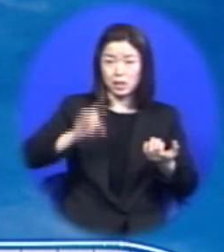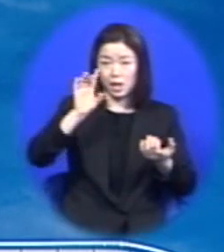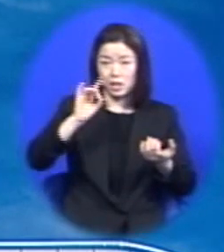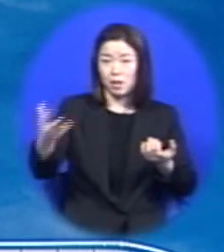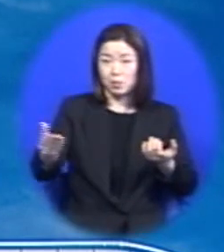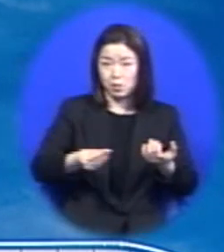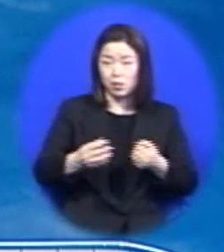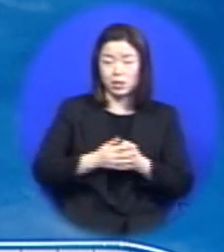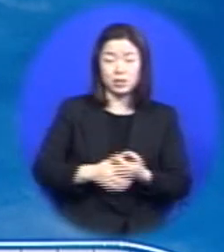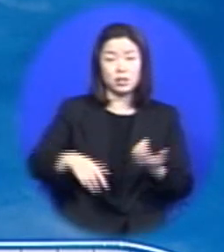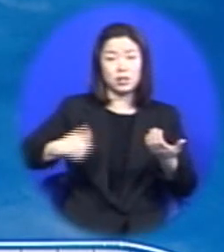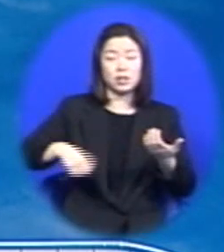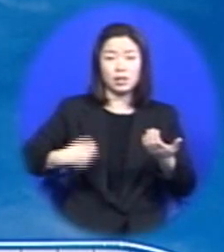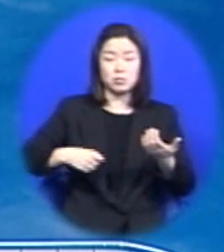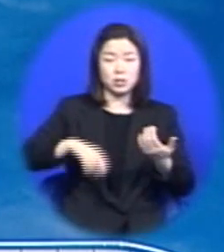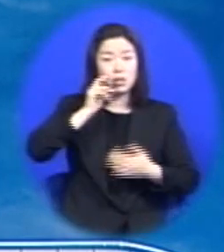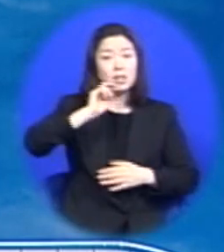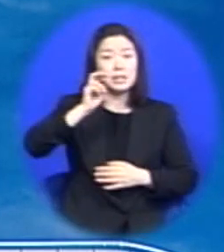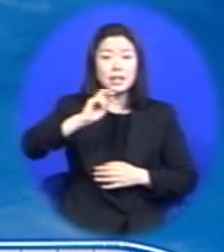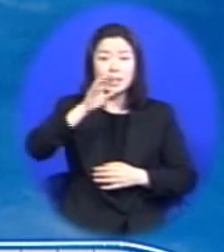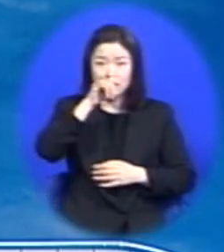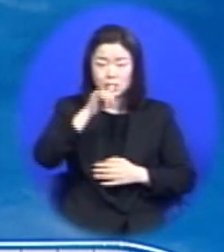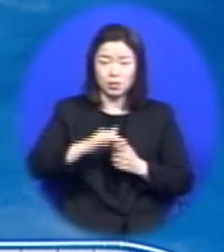치면서 찬양을 부르기 시작했어요.